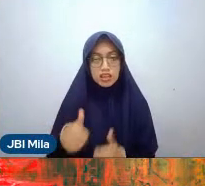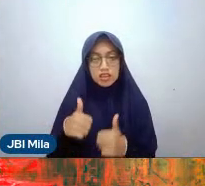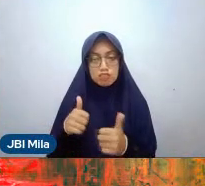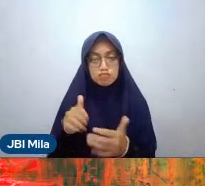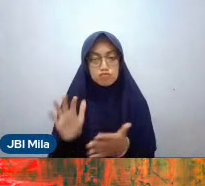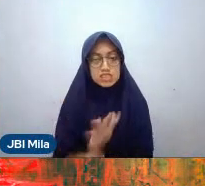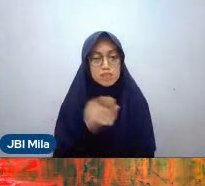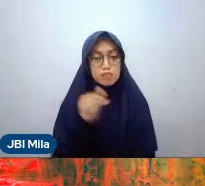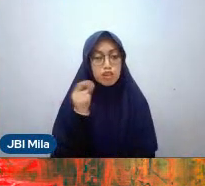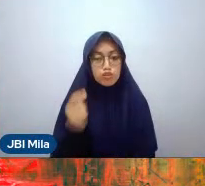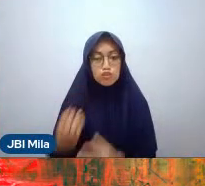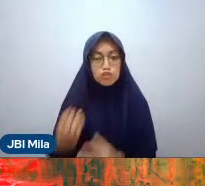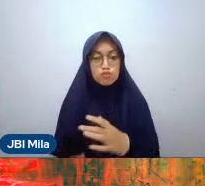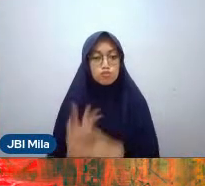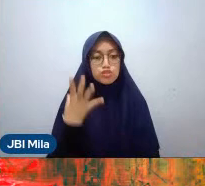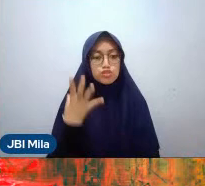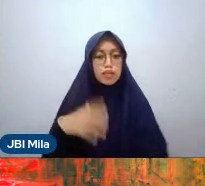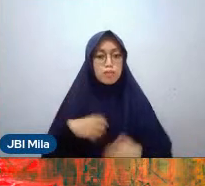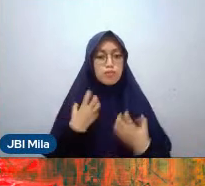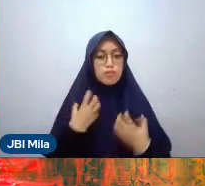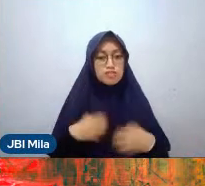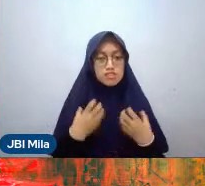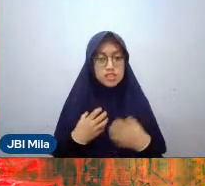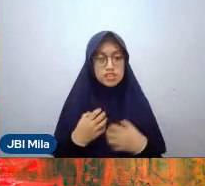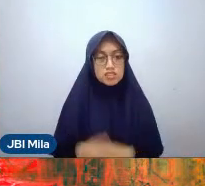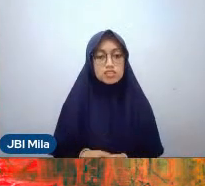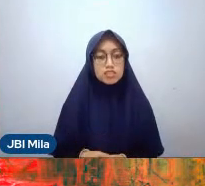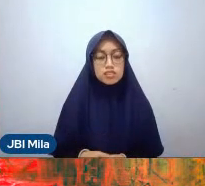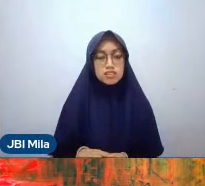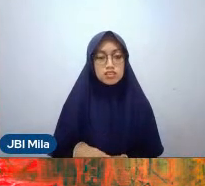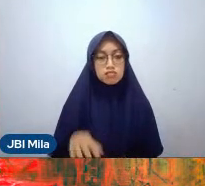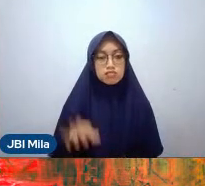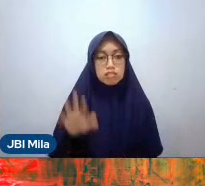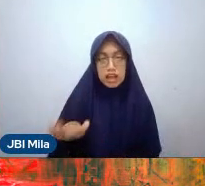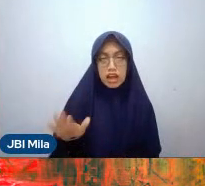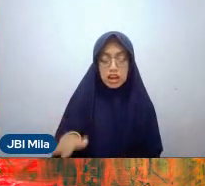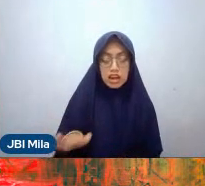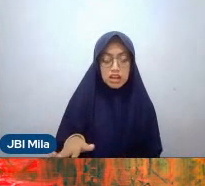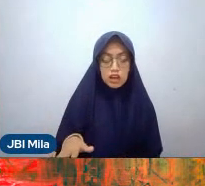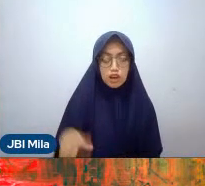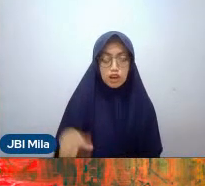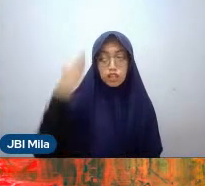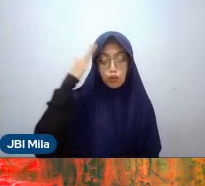seperti itu. Nah, sebetulnya ketika kita tadi anak-anak sudah mengenal